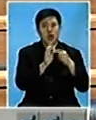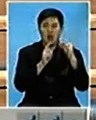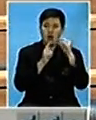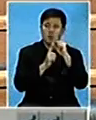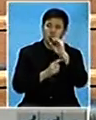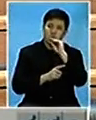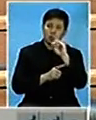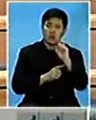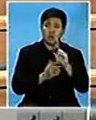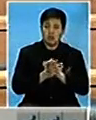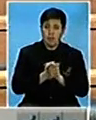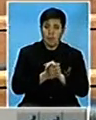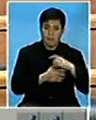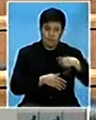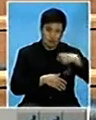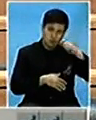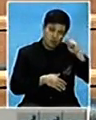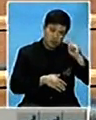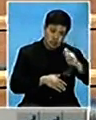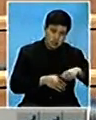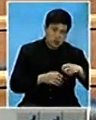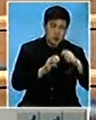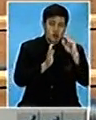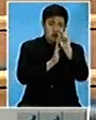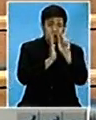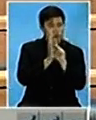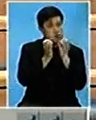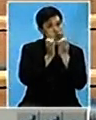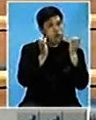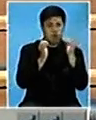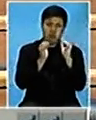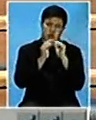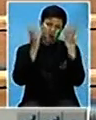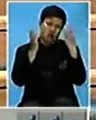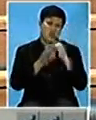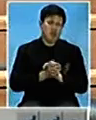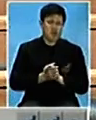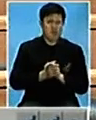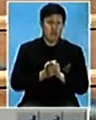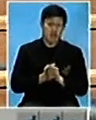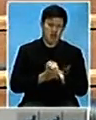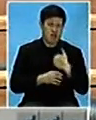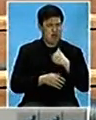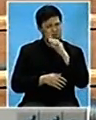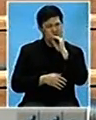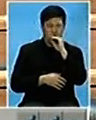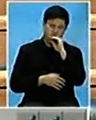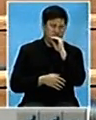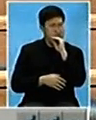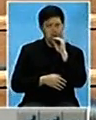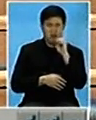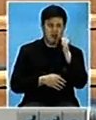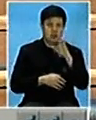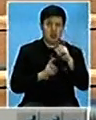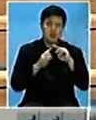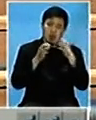เมื่อสักครู่ว่าศาลรัฐธรรมนูญเนี่ยไม่ยุติธรรมเองผมคิดว่าไม่น่าพูดได้แต่ว่าพูดใน